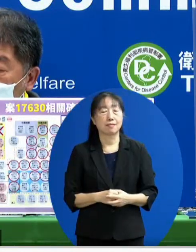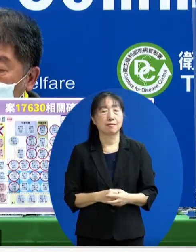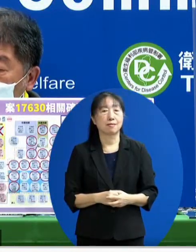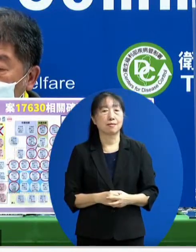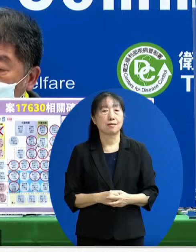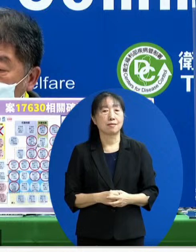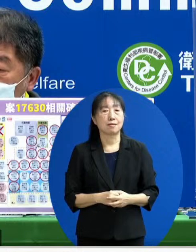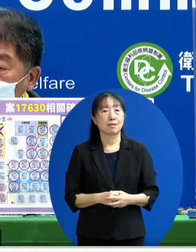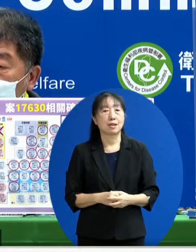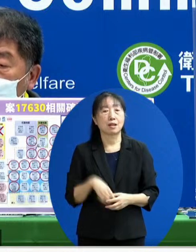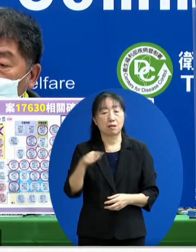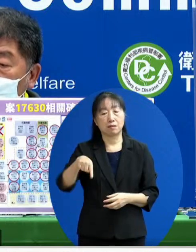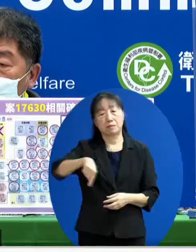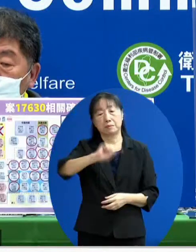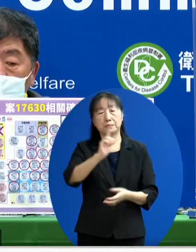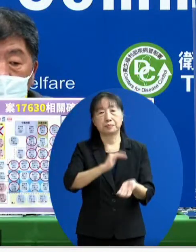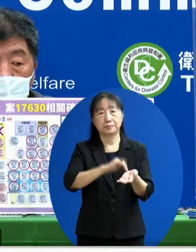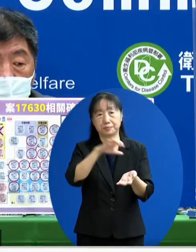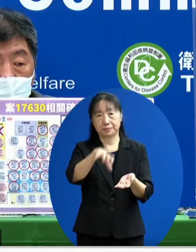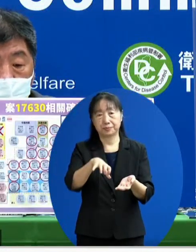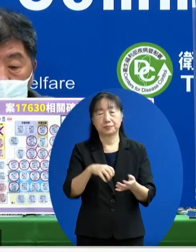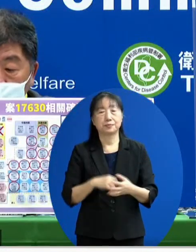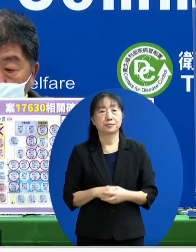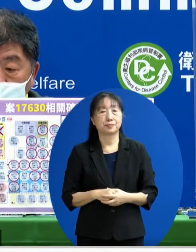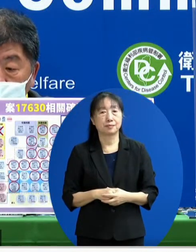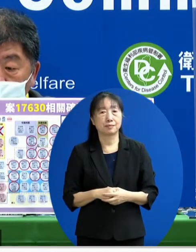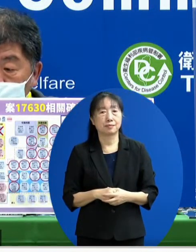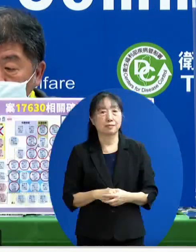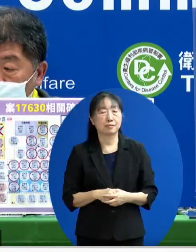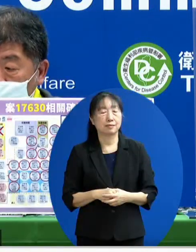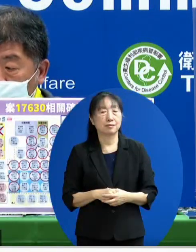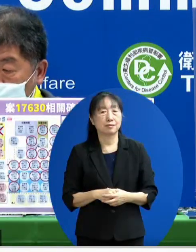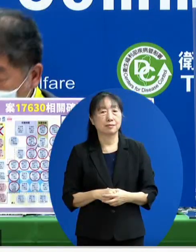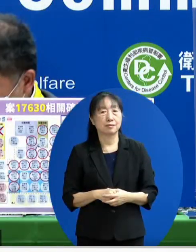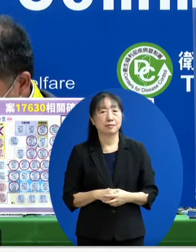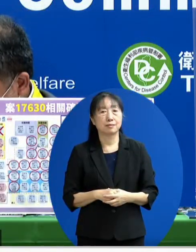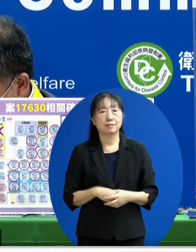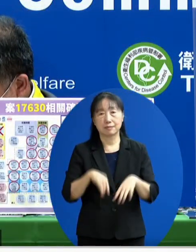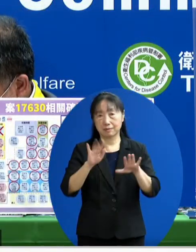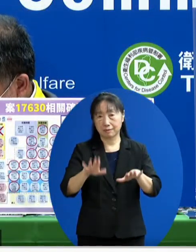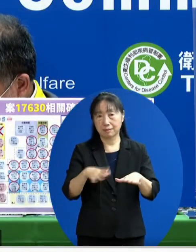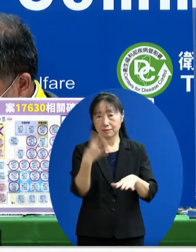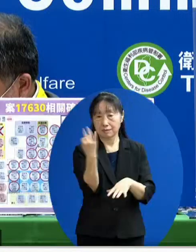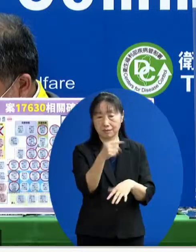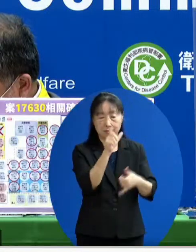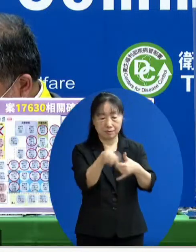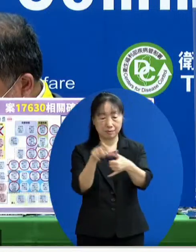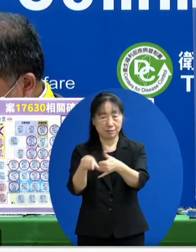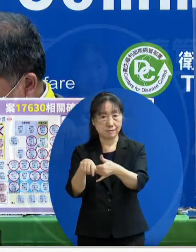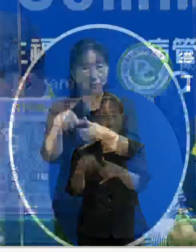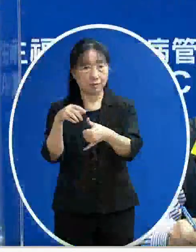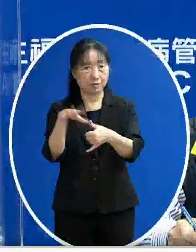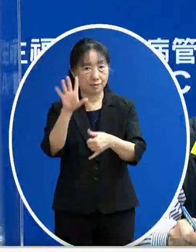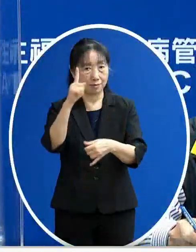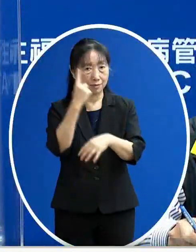记就可能到医院里面去。所以在今天这几个个案，那还有一位，